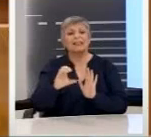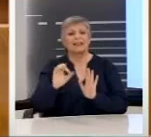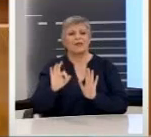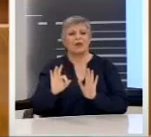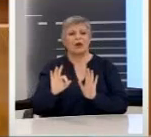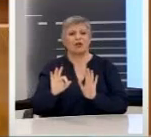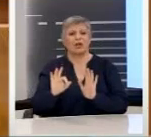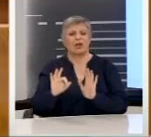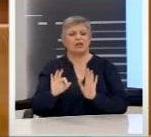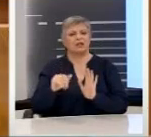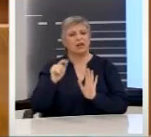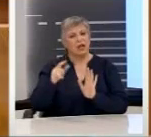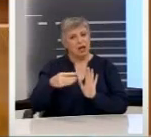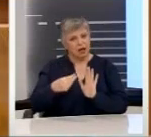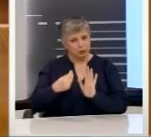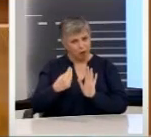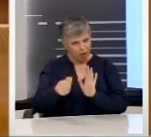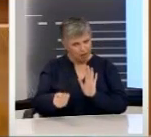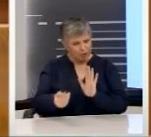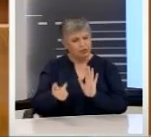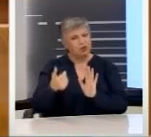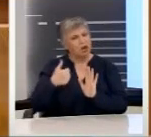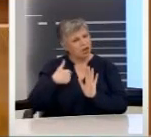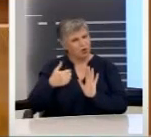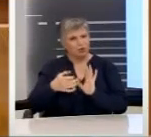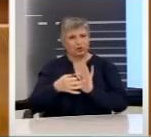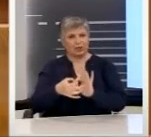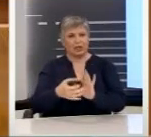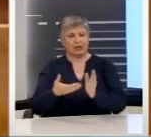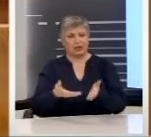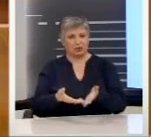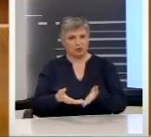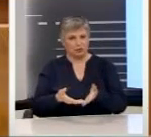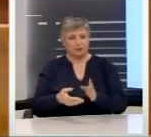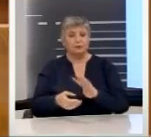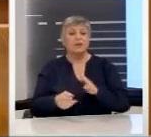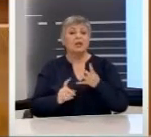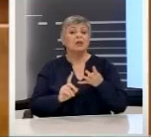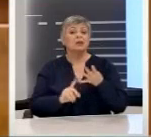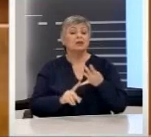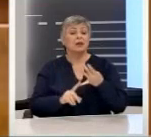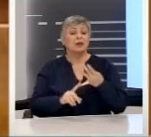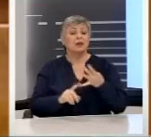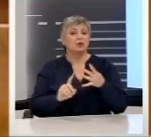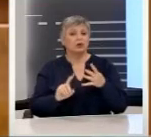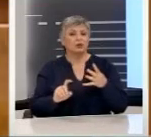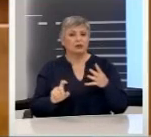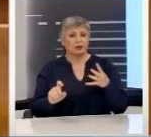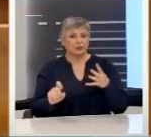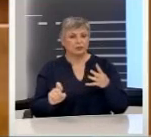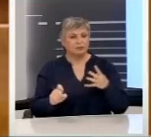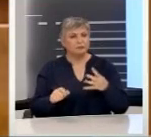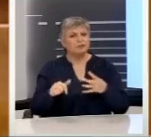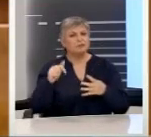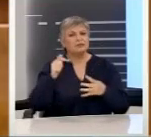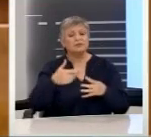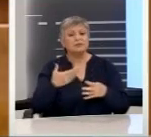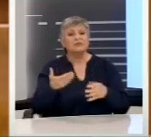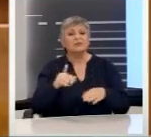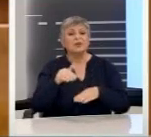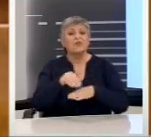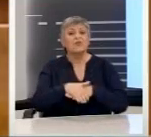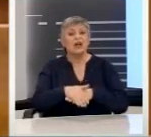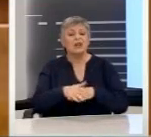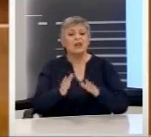το διαβάσα τώρα και αυτό αποκόμισε αυτά τα συμπεράσματα. Τέταρτον, κάνει αναφορά το πόρισμα σε όσα εδραιματίστηκαν το βράδυ της 17 Εβδόμου του